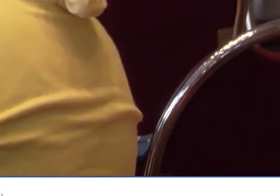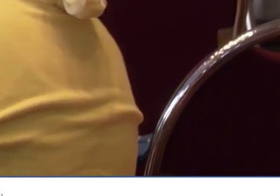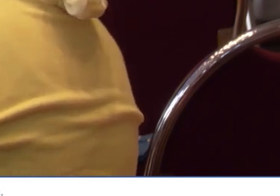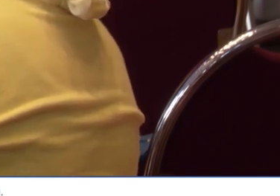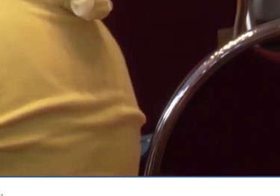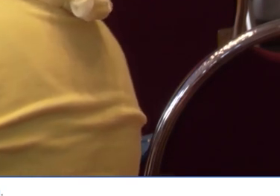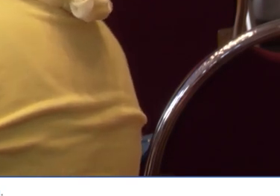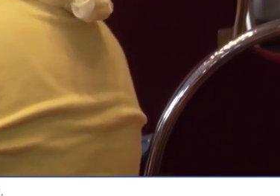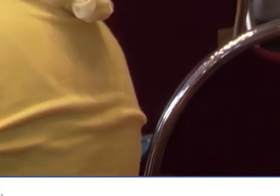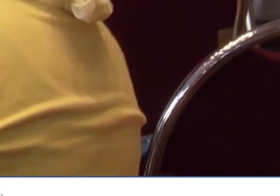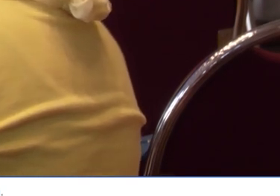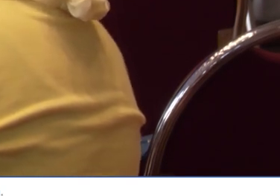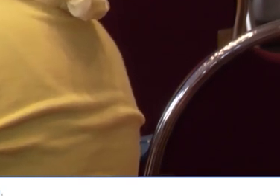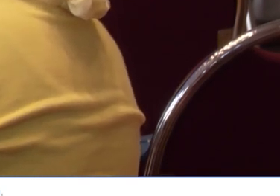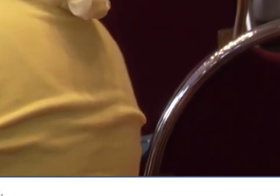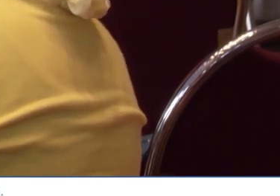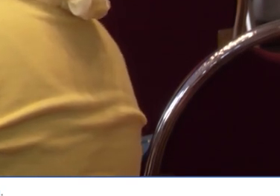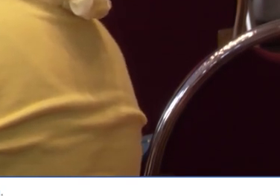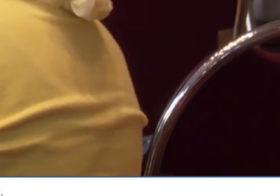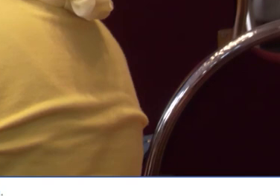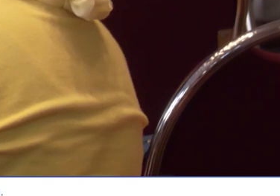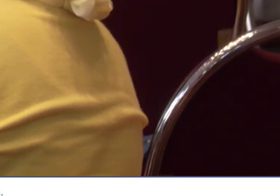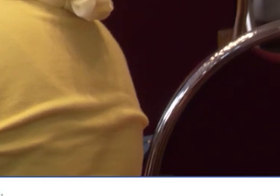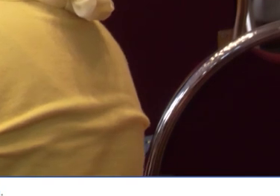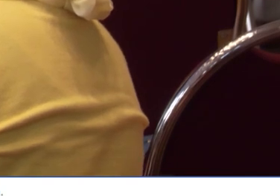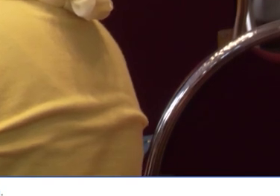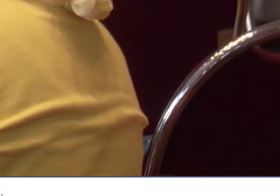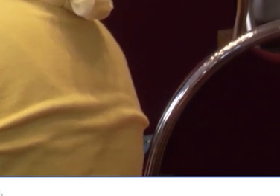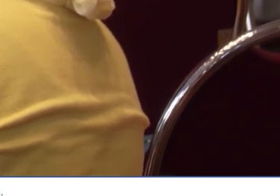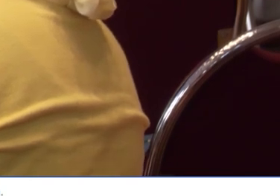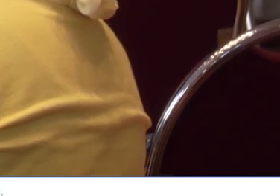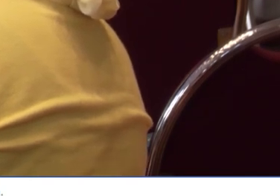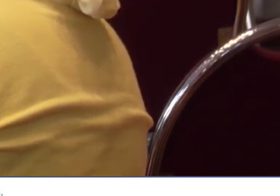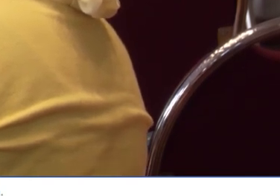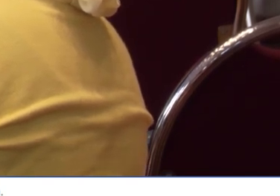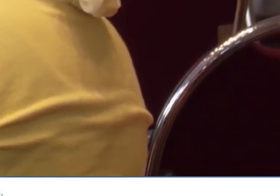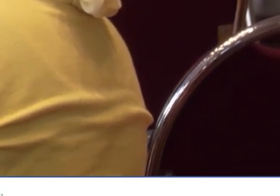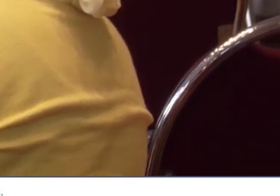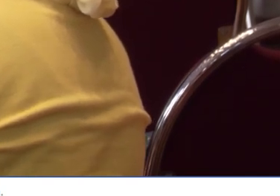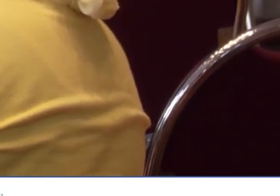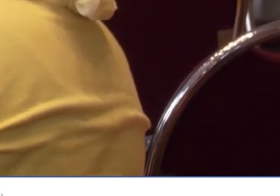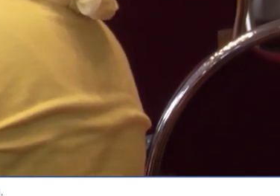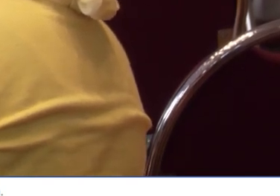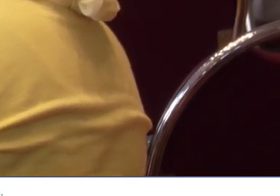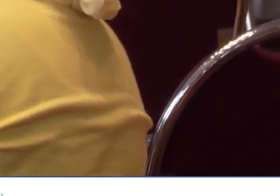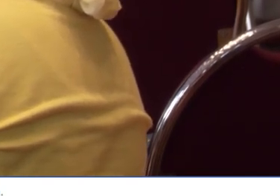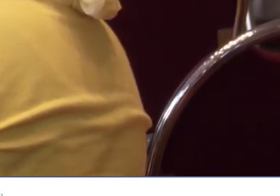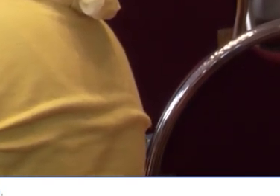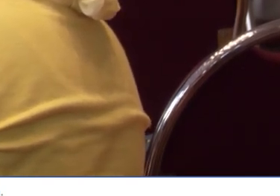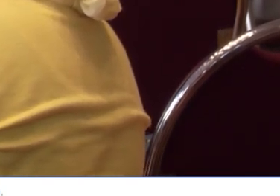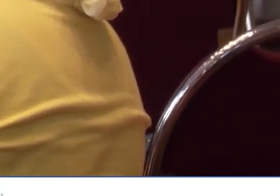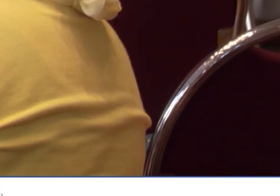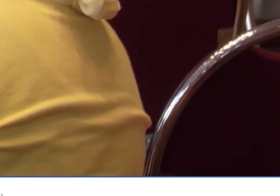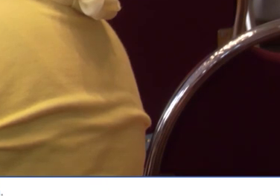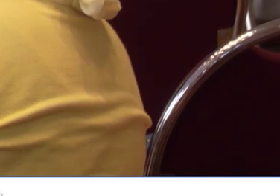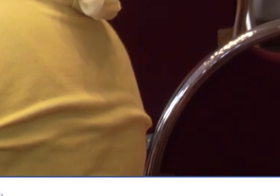einer schweren mehrfach körperlich behinderten Mutter mit einer psychischen Erkrankung